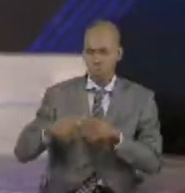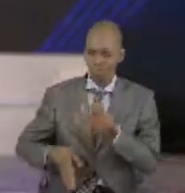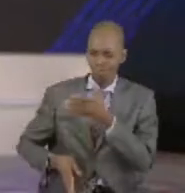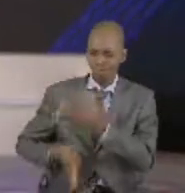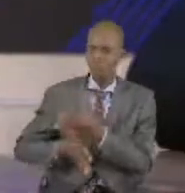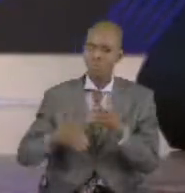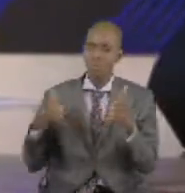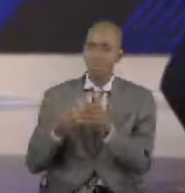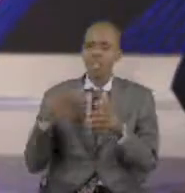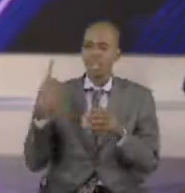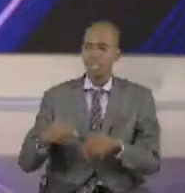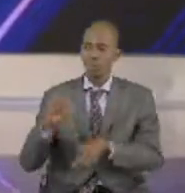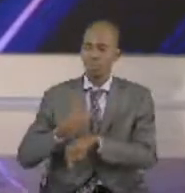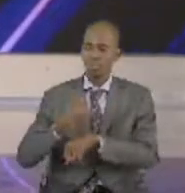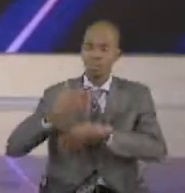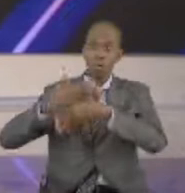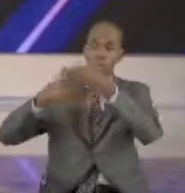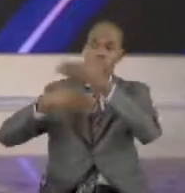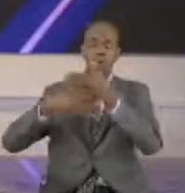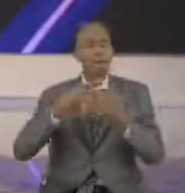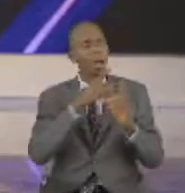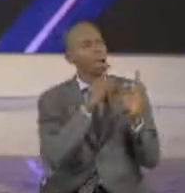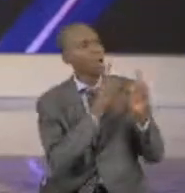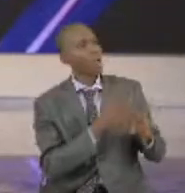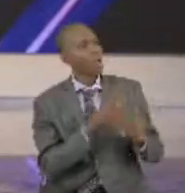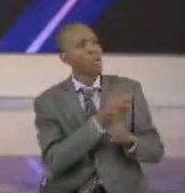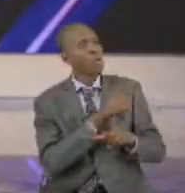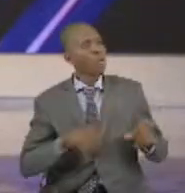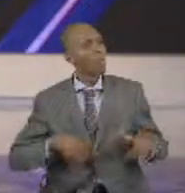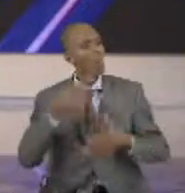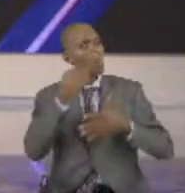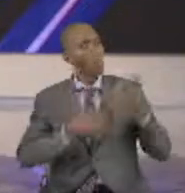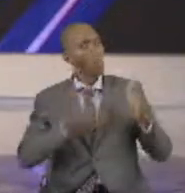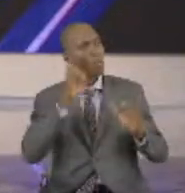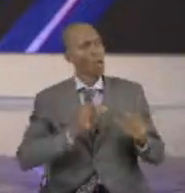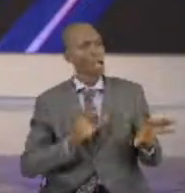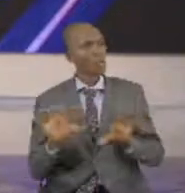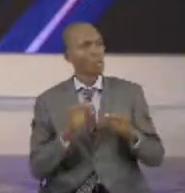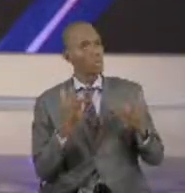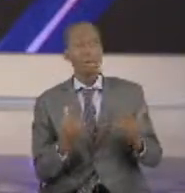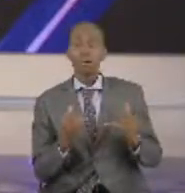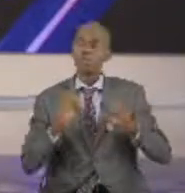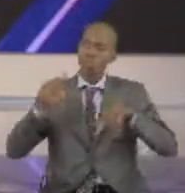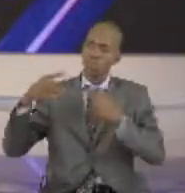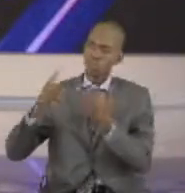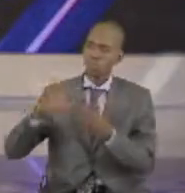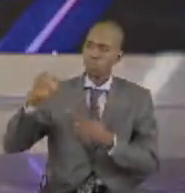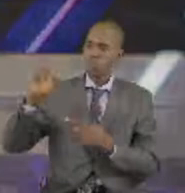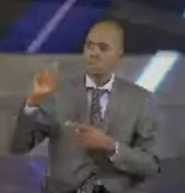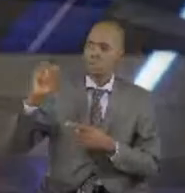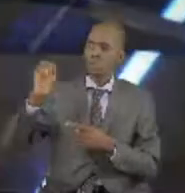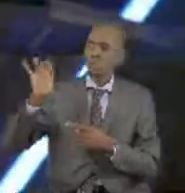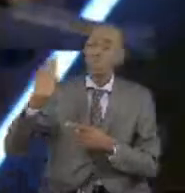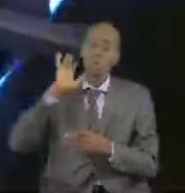aiguillons et des seniors que veux tu que je fasse va à damas on te dira ce que tu